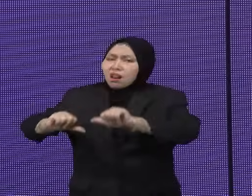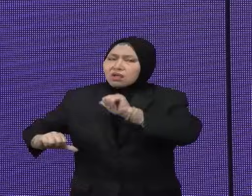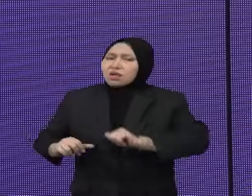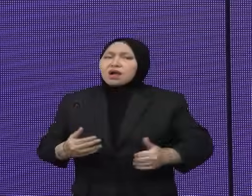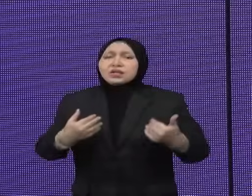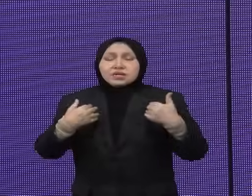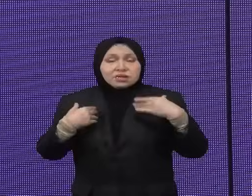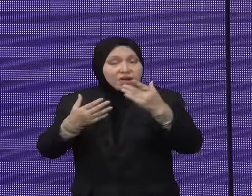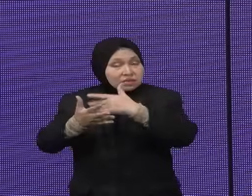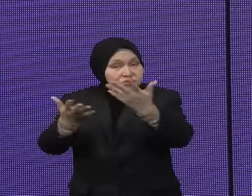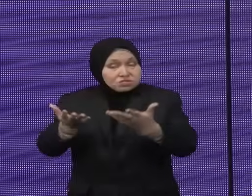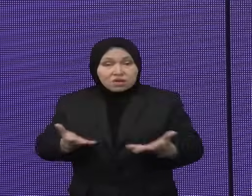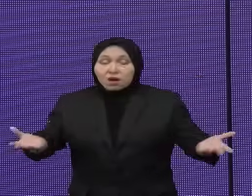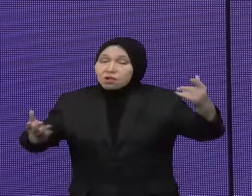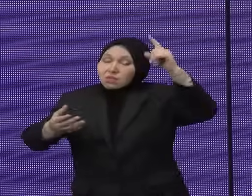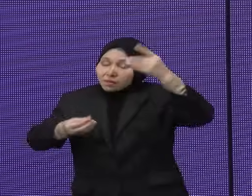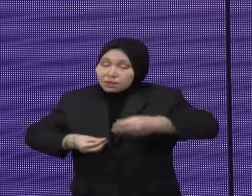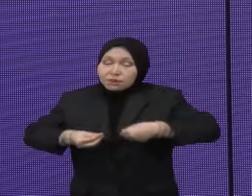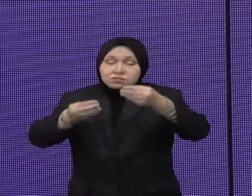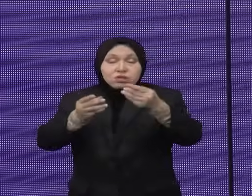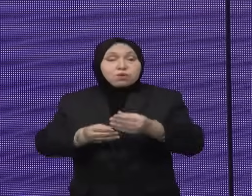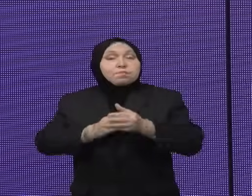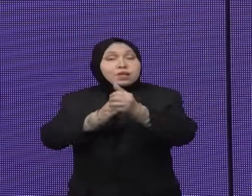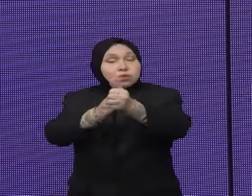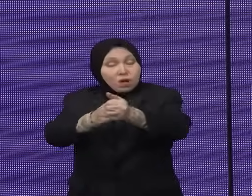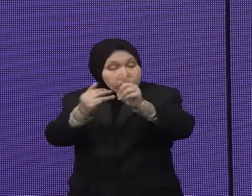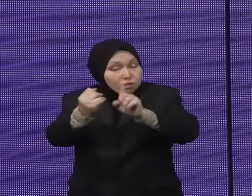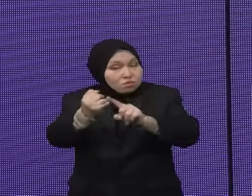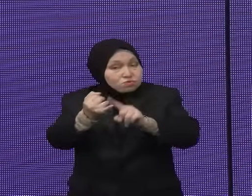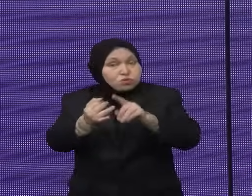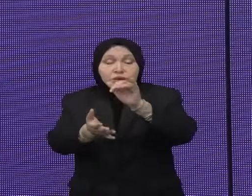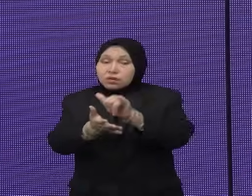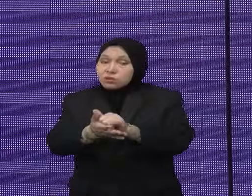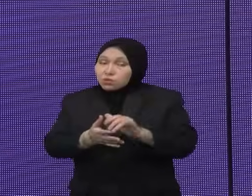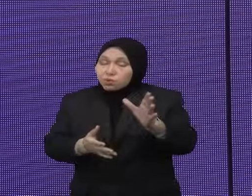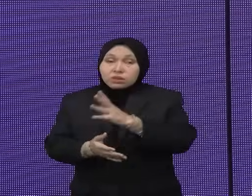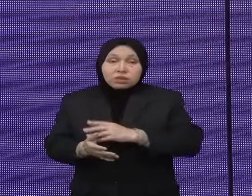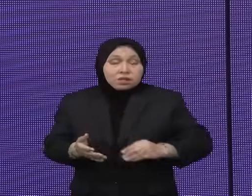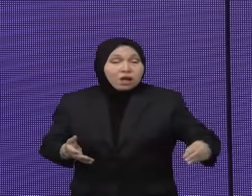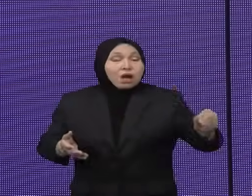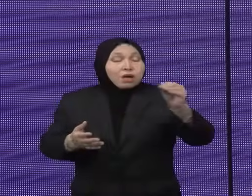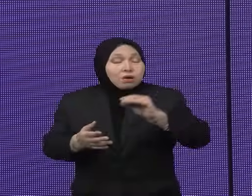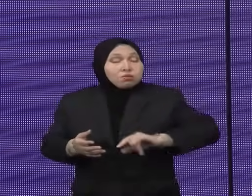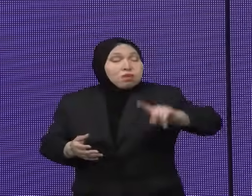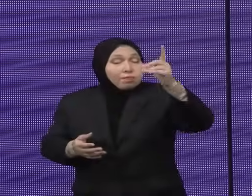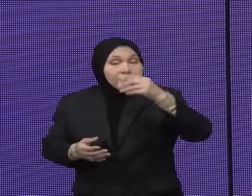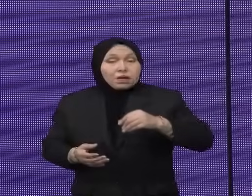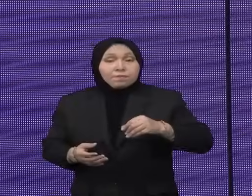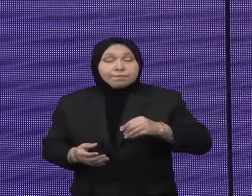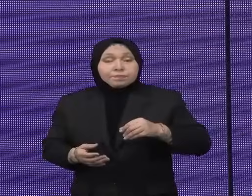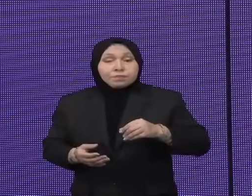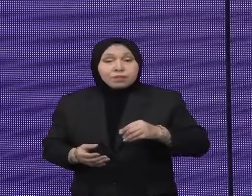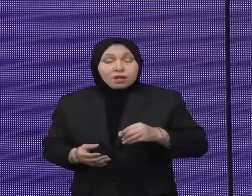Dan di sini Allah memberikan satu panduan di hujung itu, zalika liman khasyal anata minkum